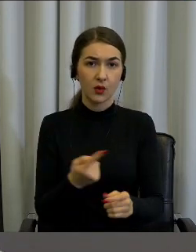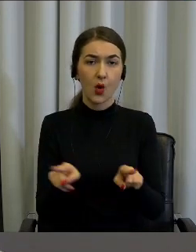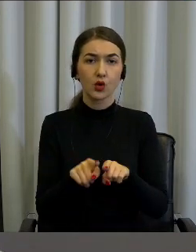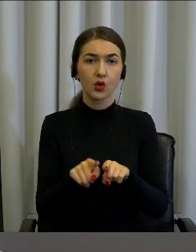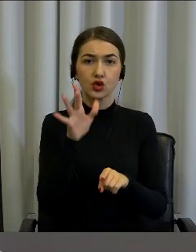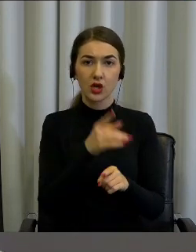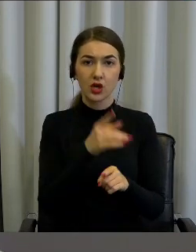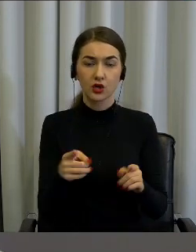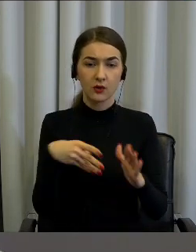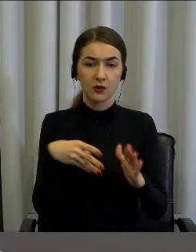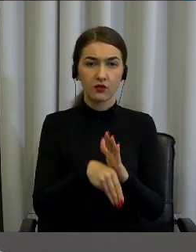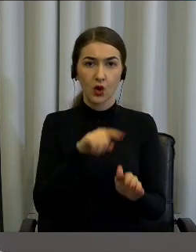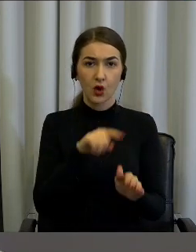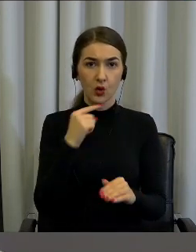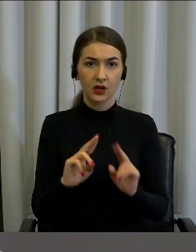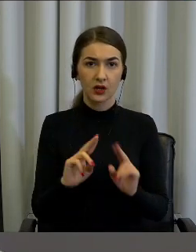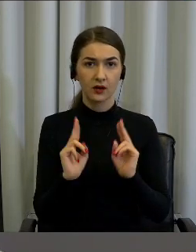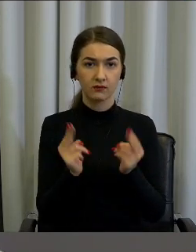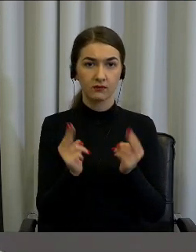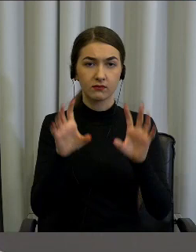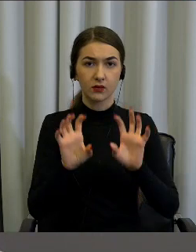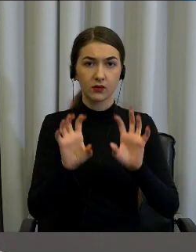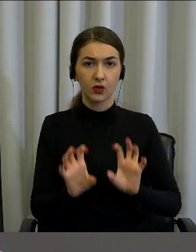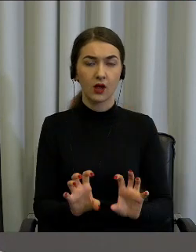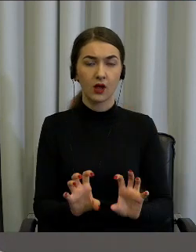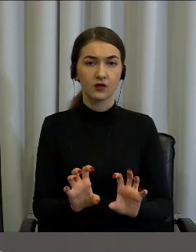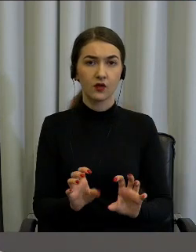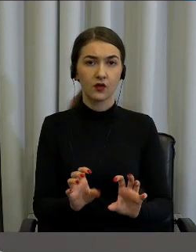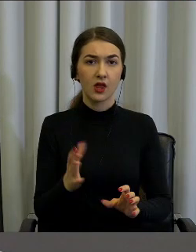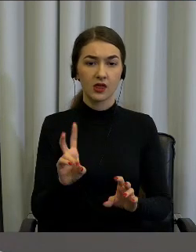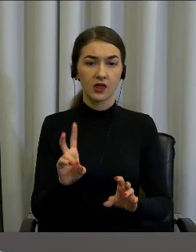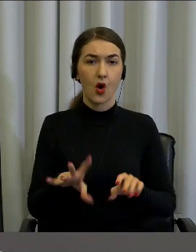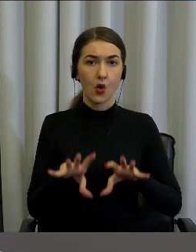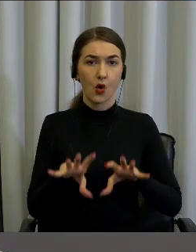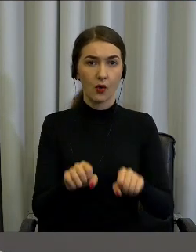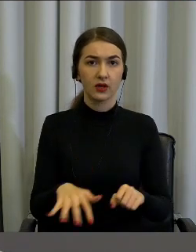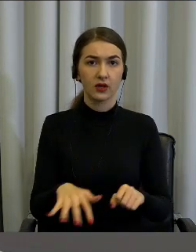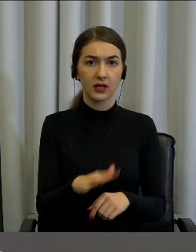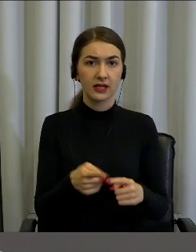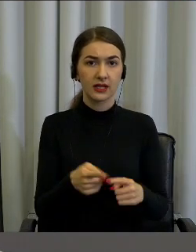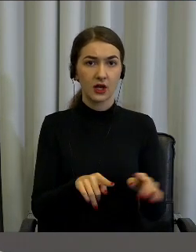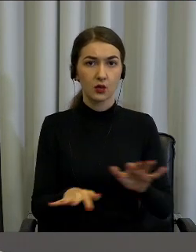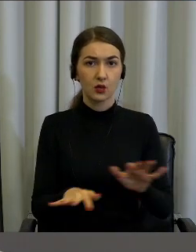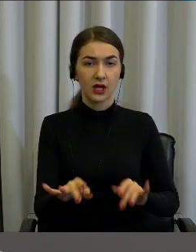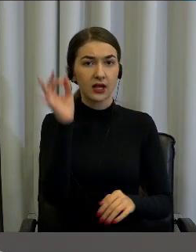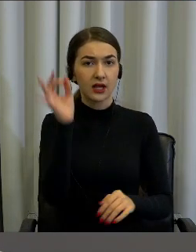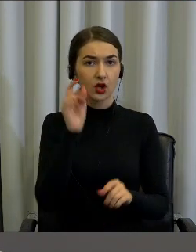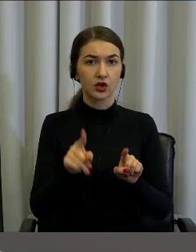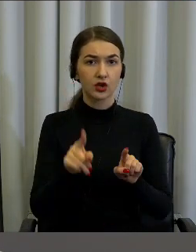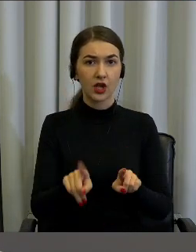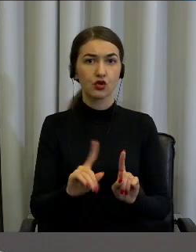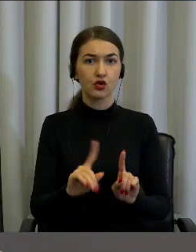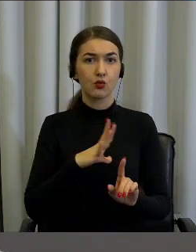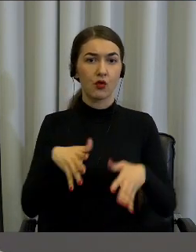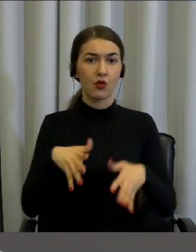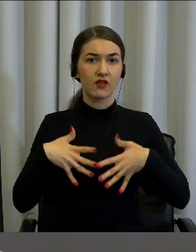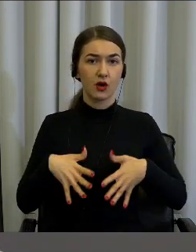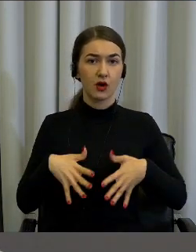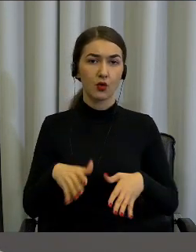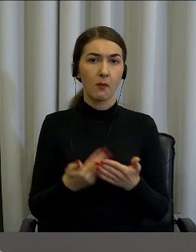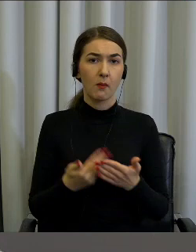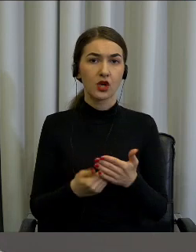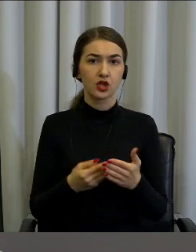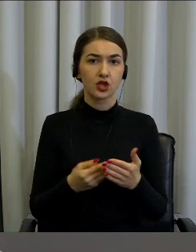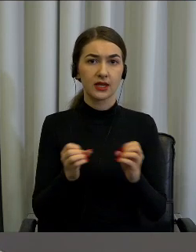російське законодавство на нещодавно окупованих територіях цей процес нагадував те що відбулося в Криму майже 10 років